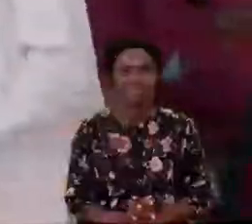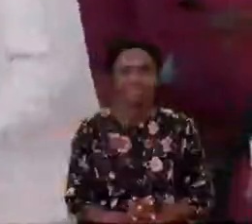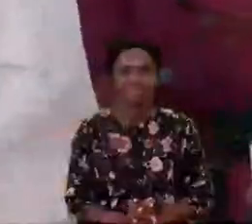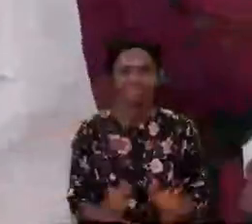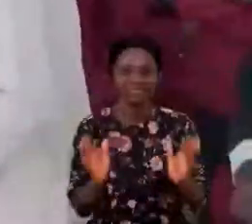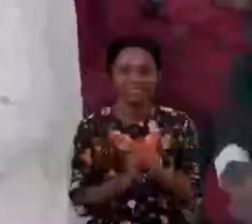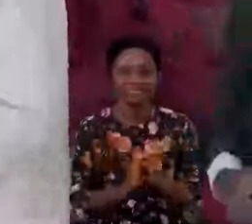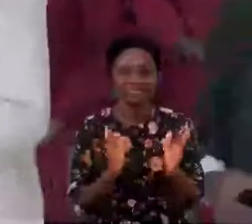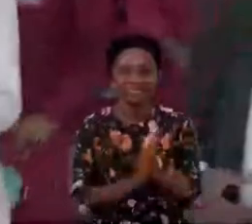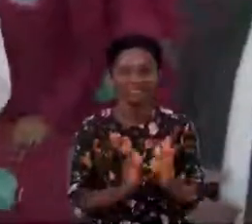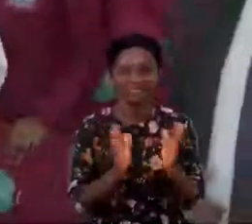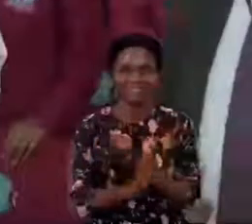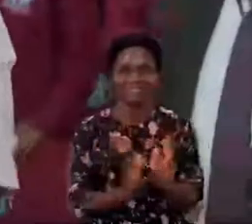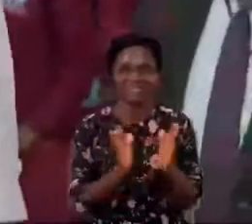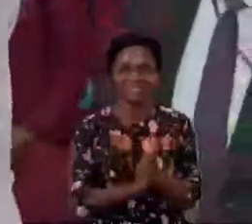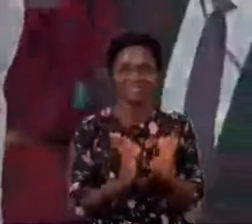Gloire à Dieu.